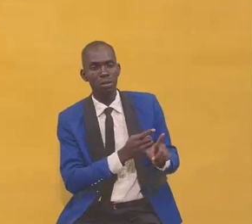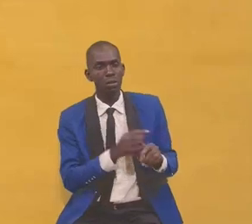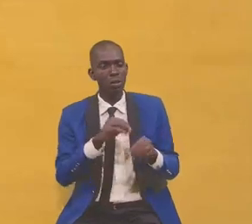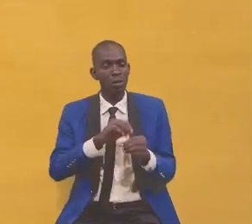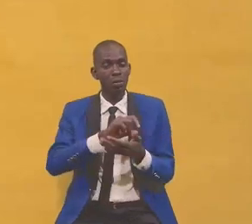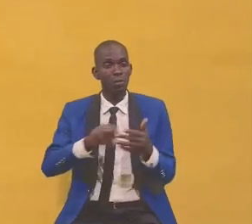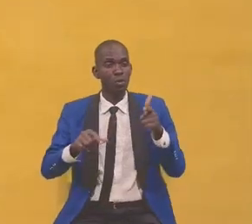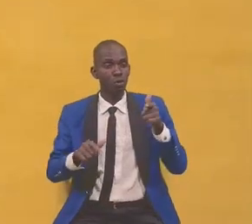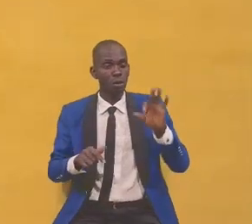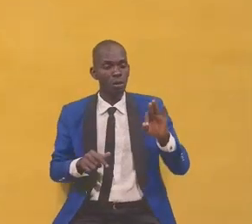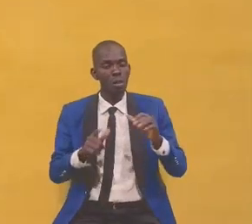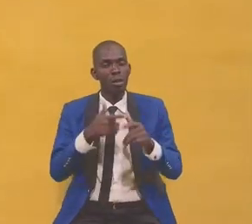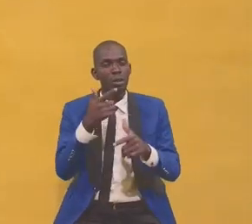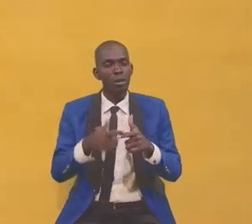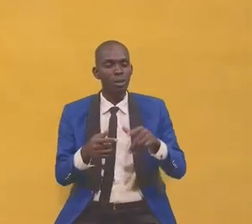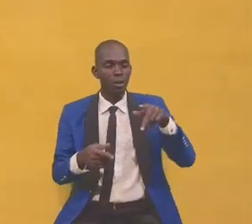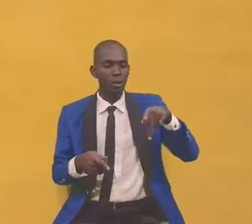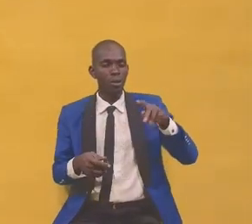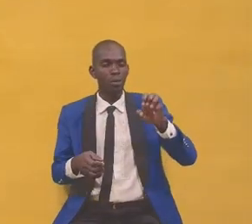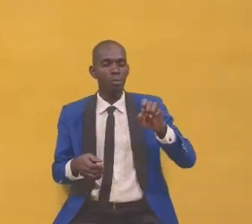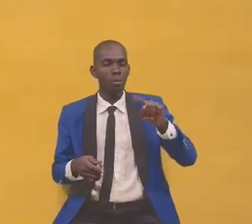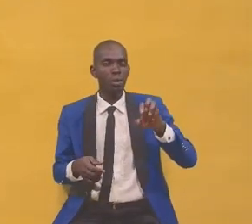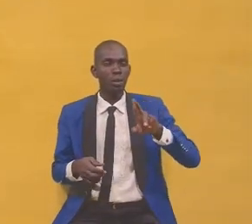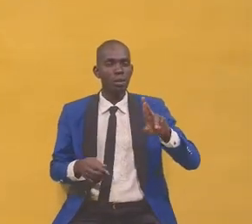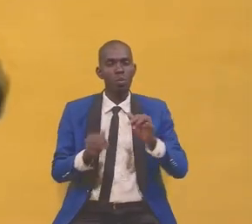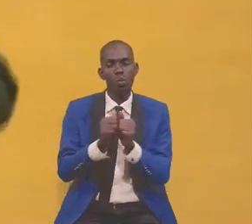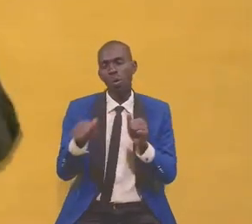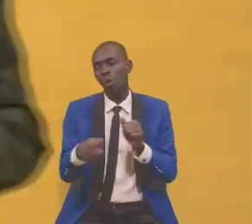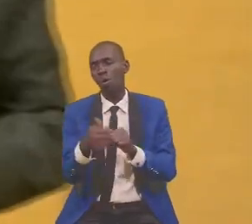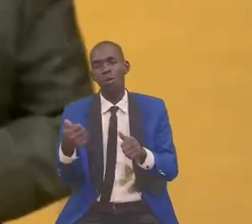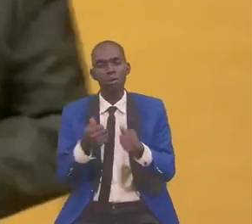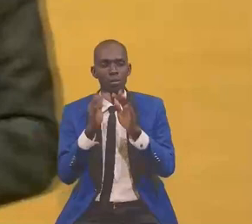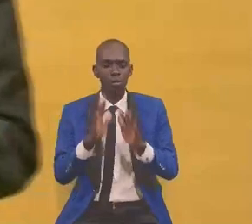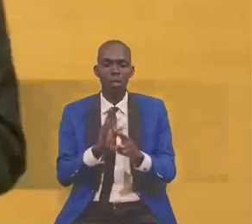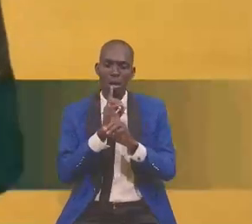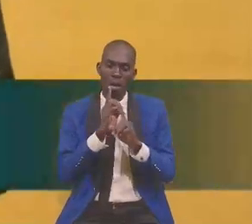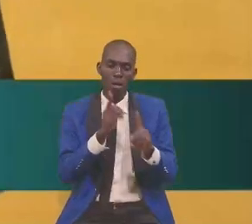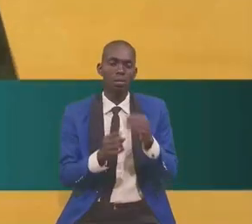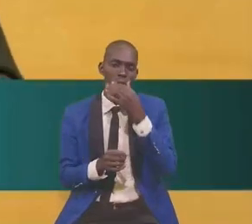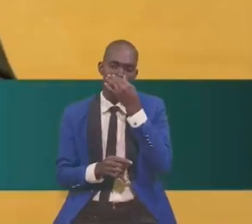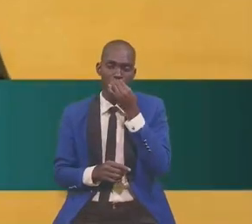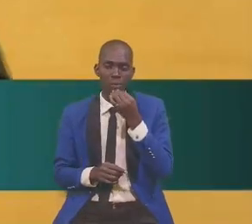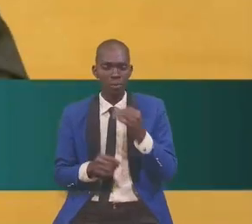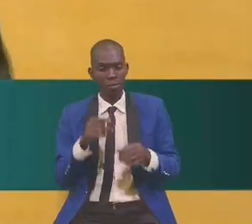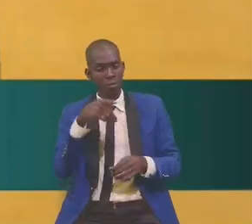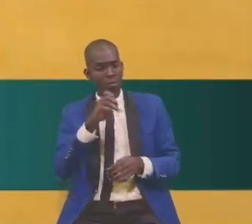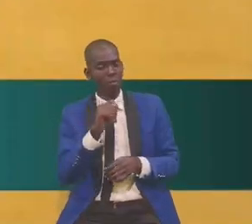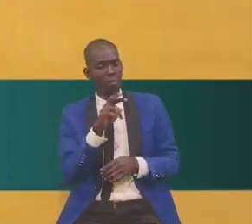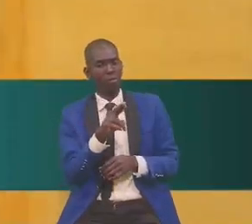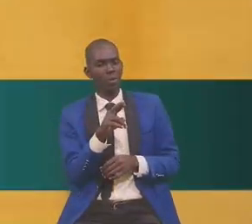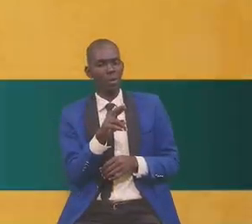Pierre et les apôtres répondirent. Attendez, Pierre, d'où viens-tu?